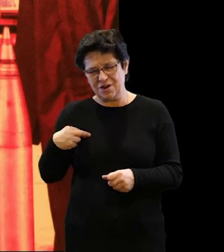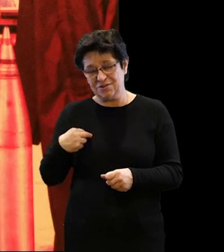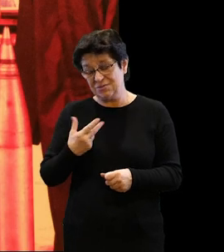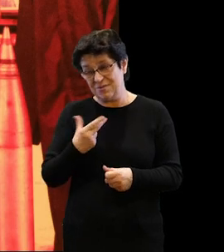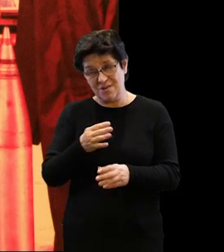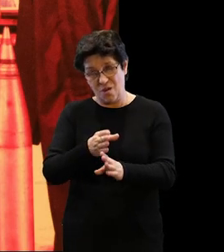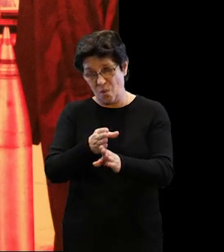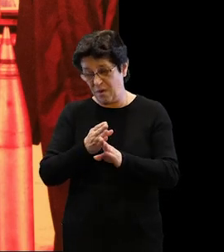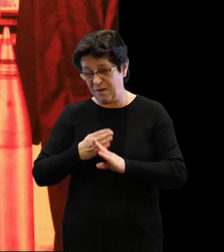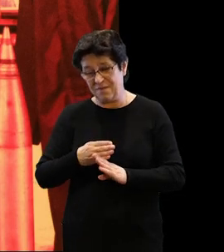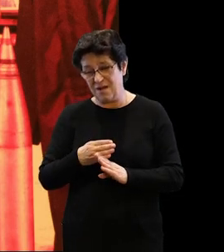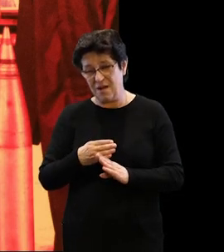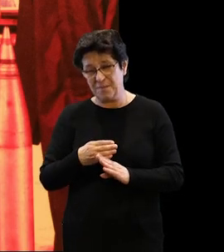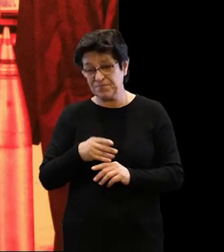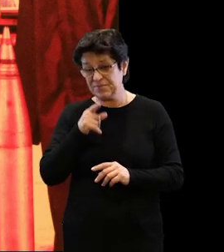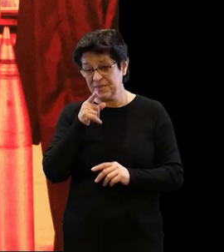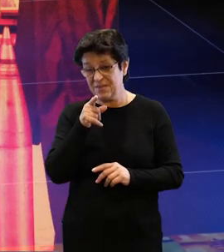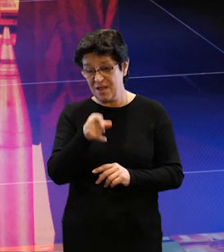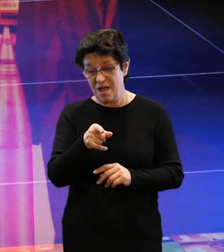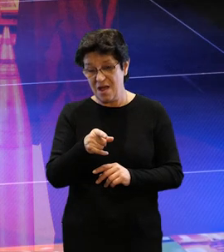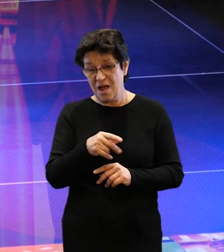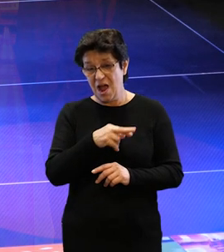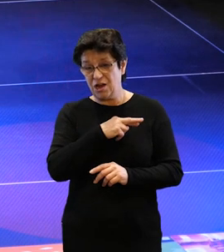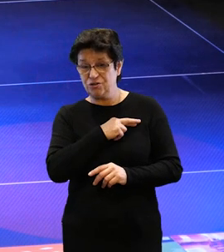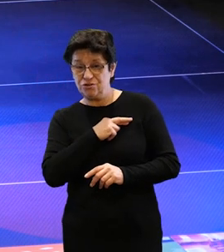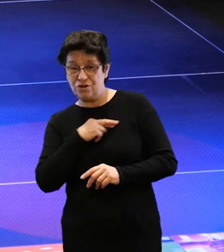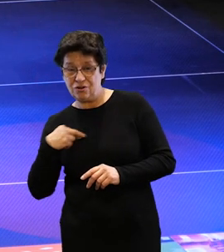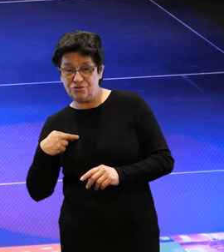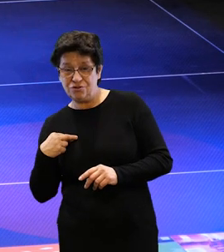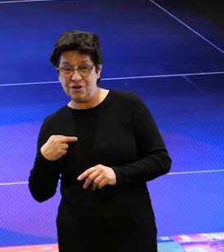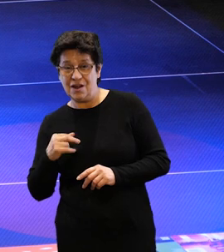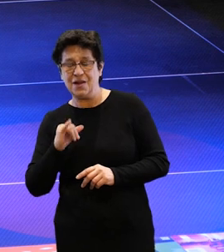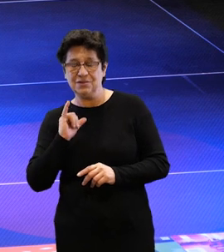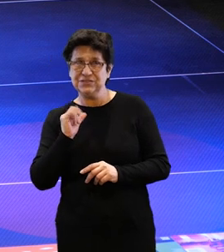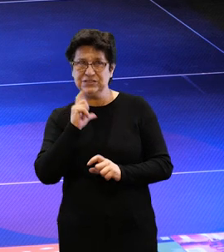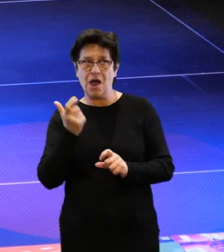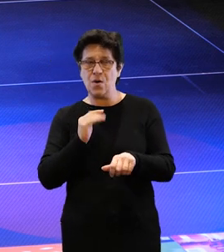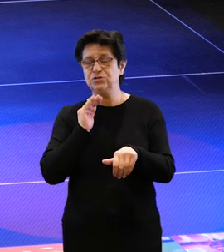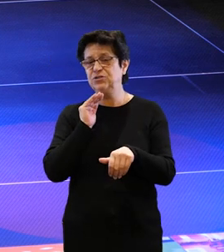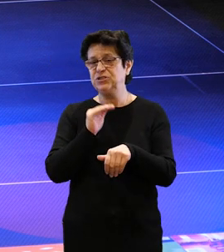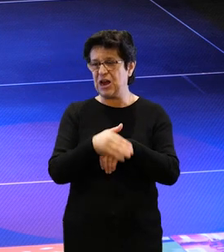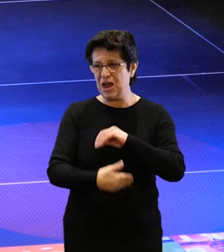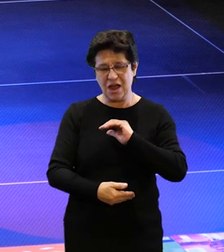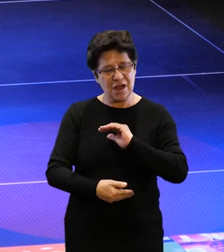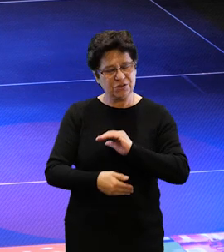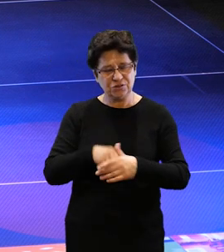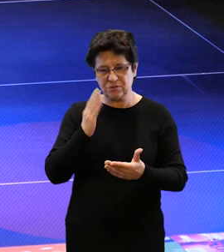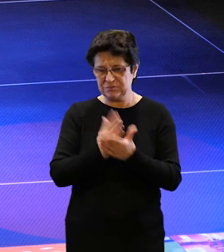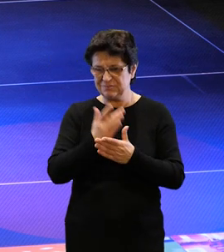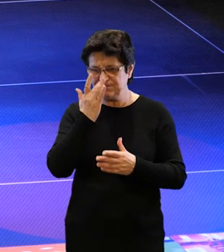ukrywajmy że te rzeczy w momencie jak całe szczęście Armia